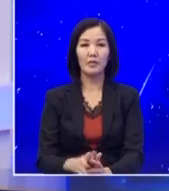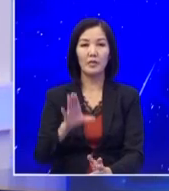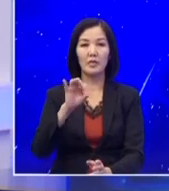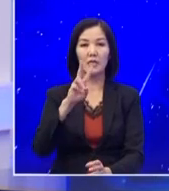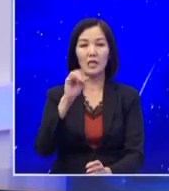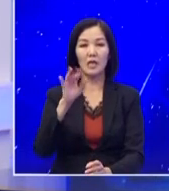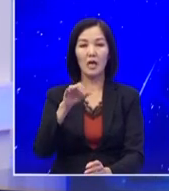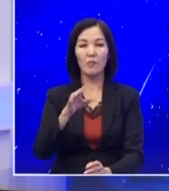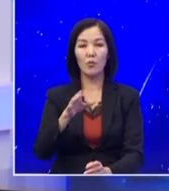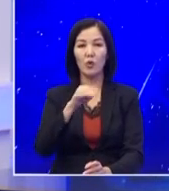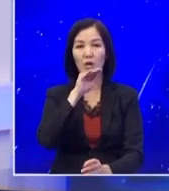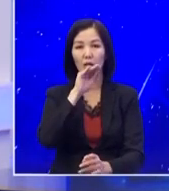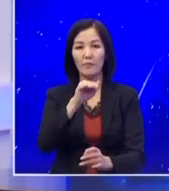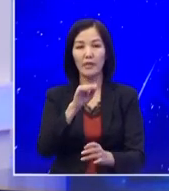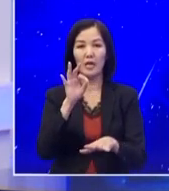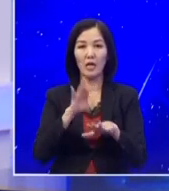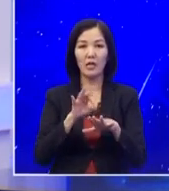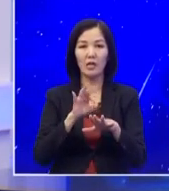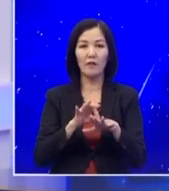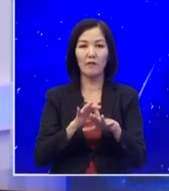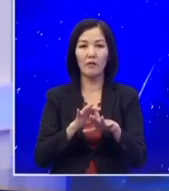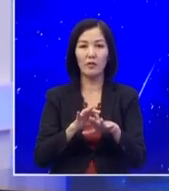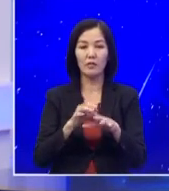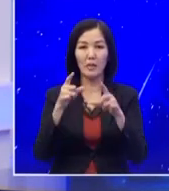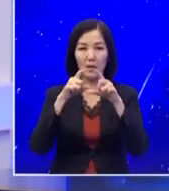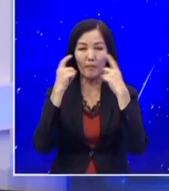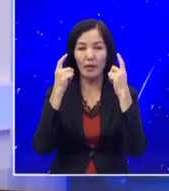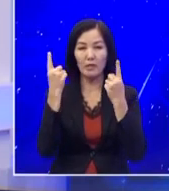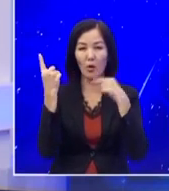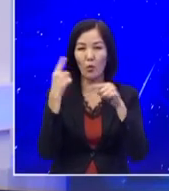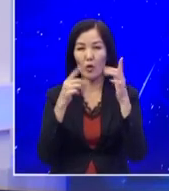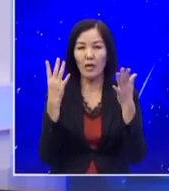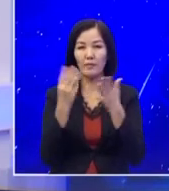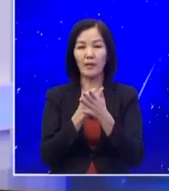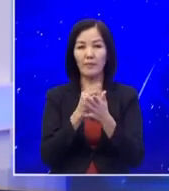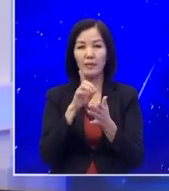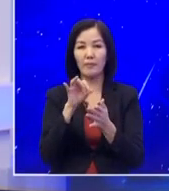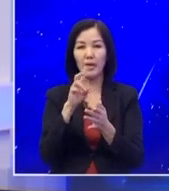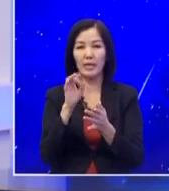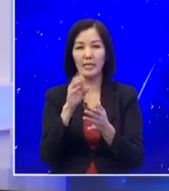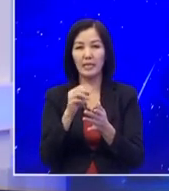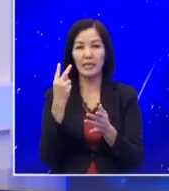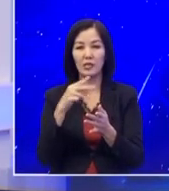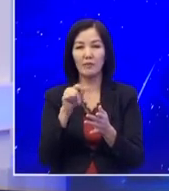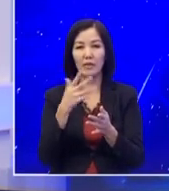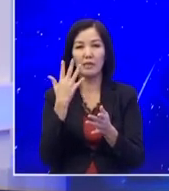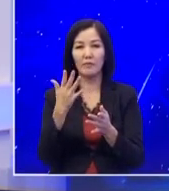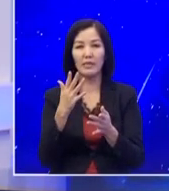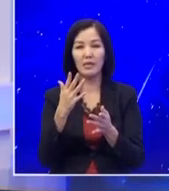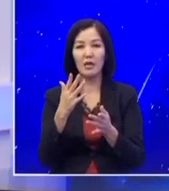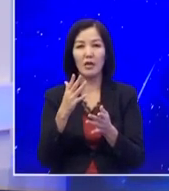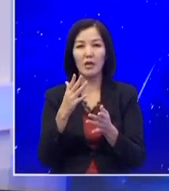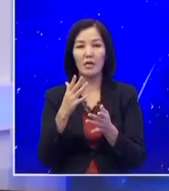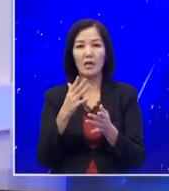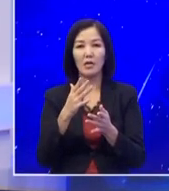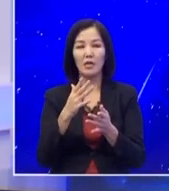Сингапур ғалымдары коронавирустың белгілерін анықтайтын маска ойлап тапты. Ал бразилиялық серферші 22,5 метрлік